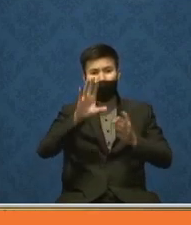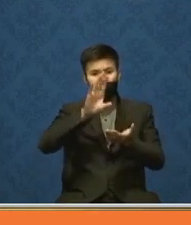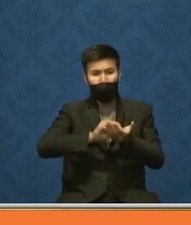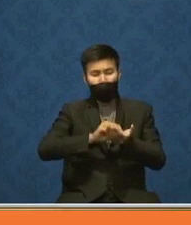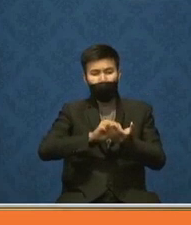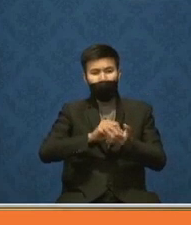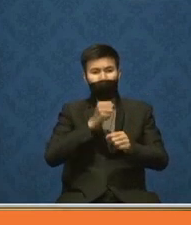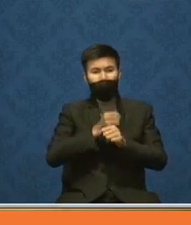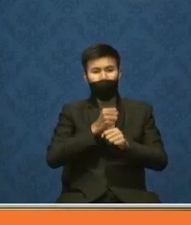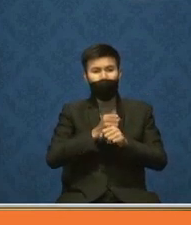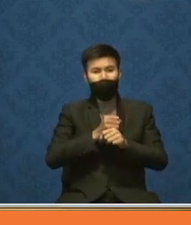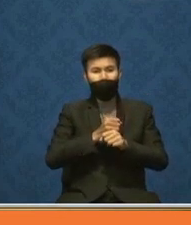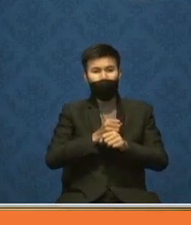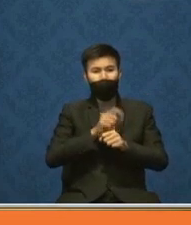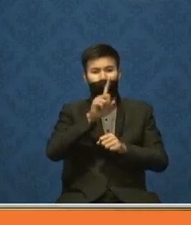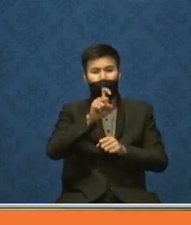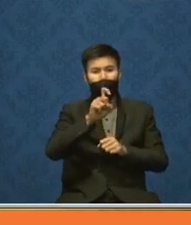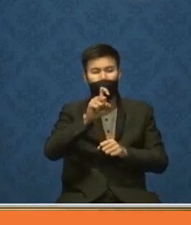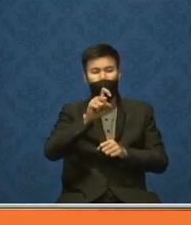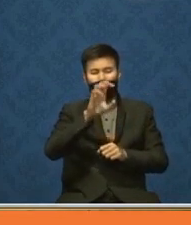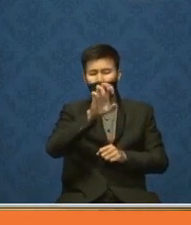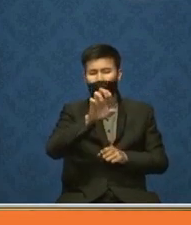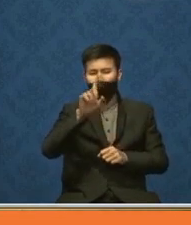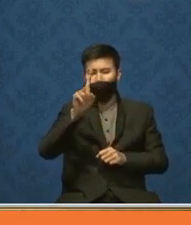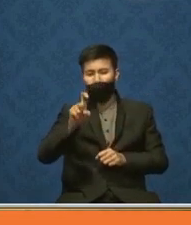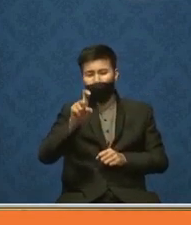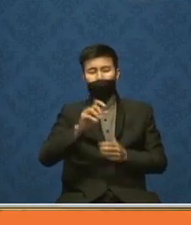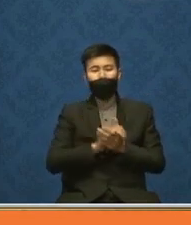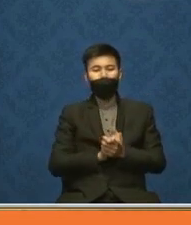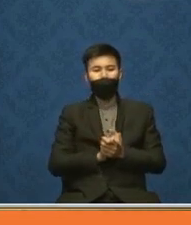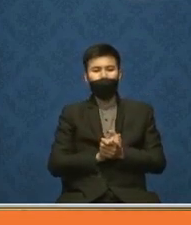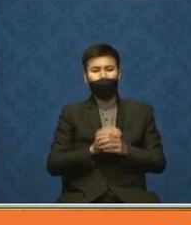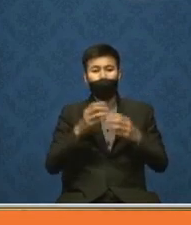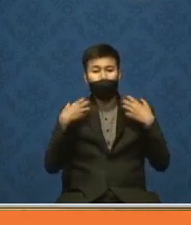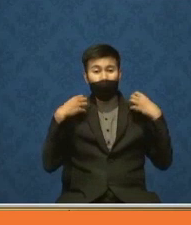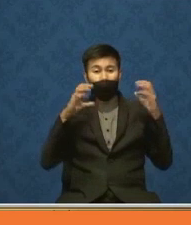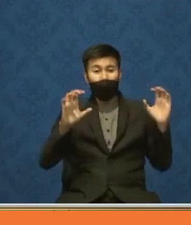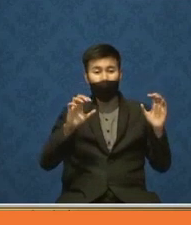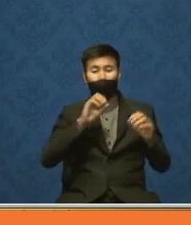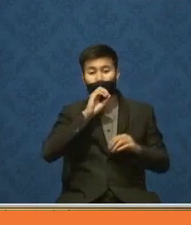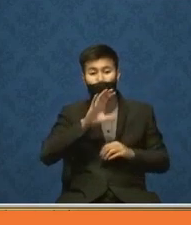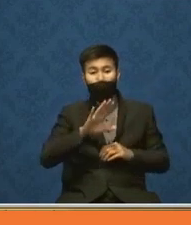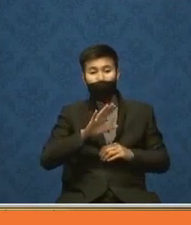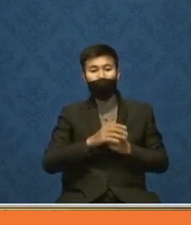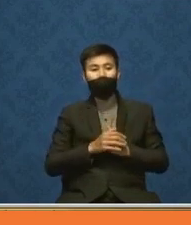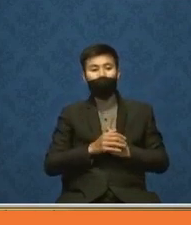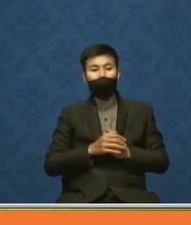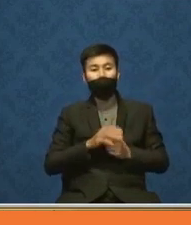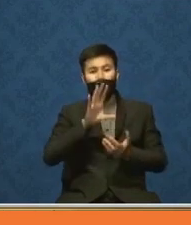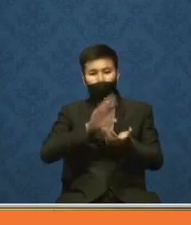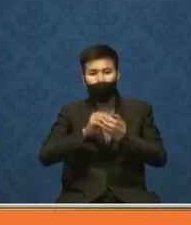ครับแต่ก็ไม่เคยได้ครับเพราะรัฐบาลชุดนี้ยังติดอยู่ในกรอบว่าข้อมูลภาครัฐเป็นข้อมูลของราช